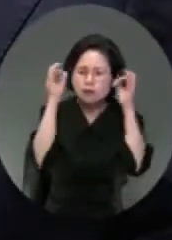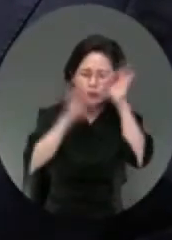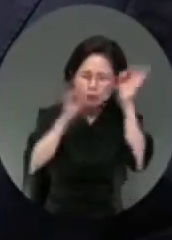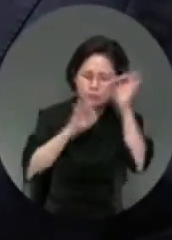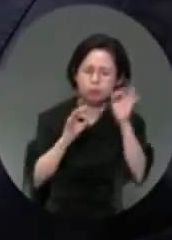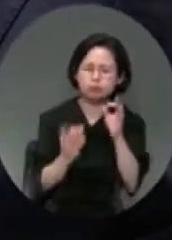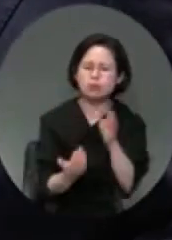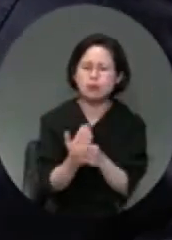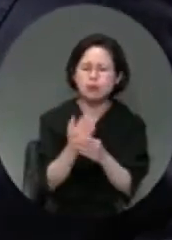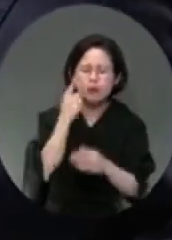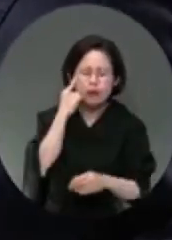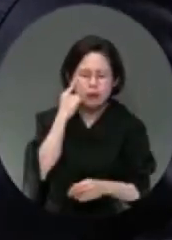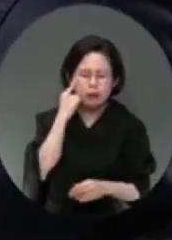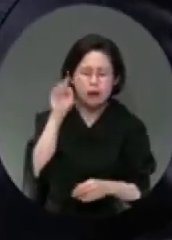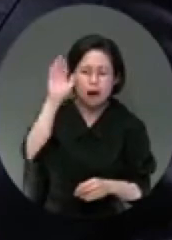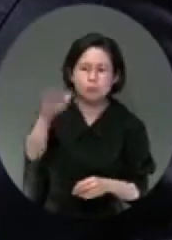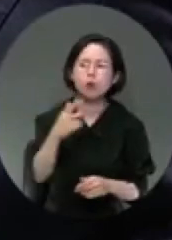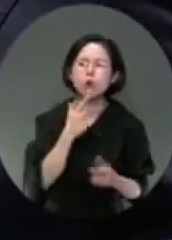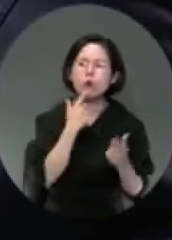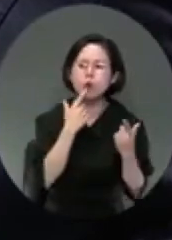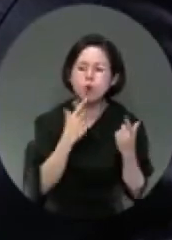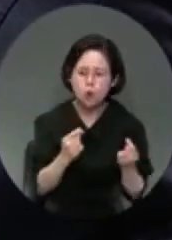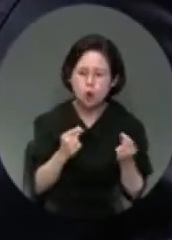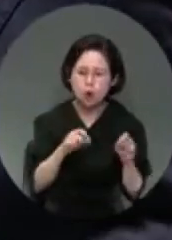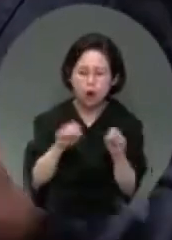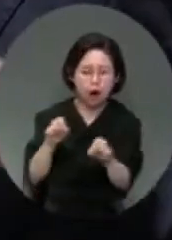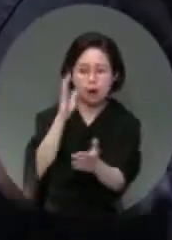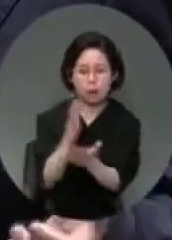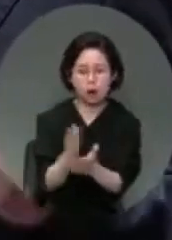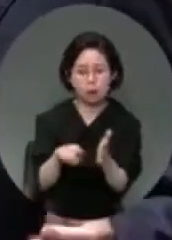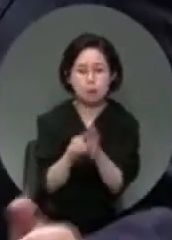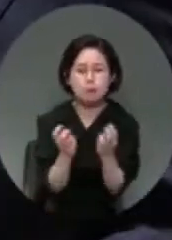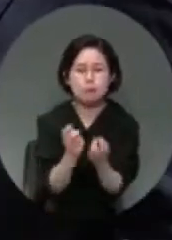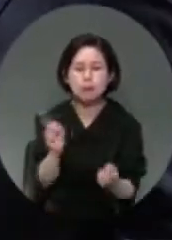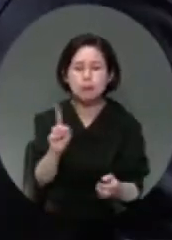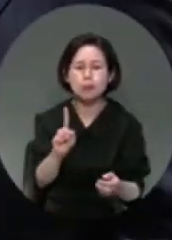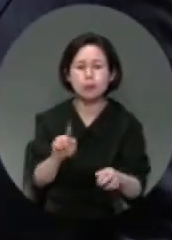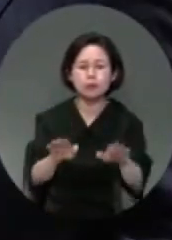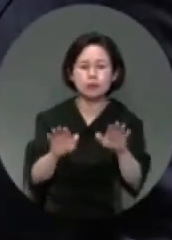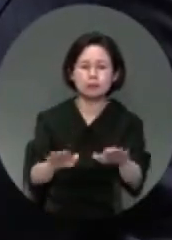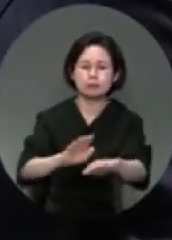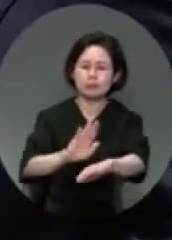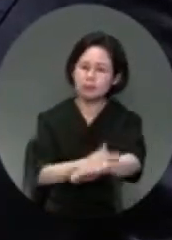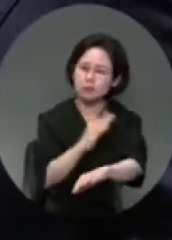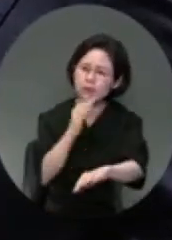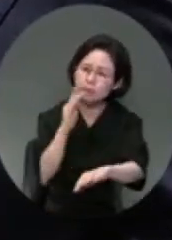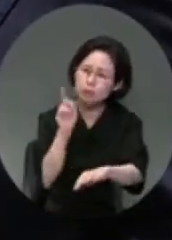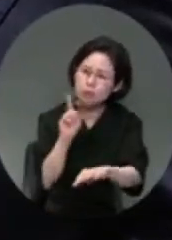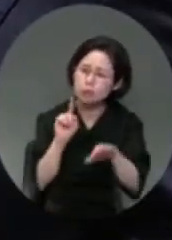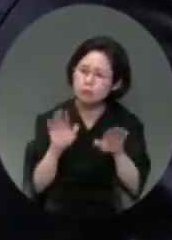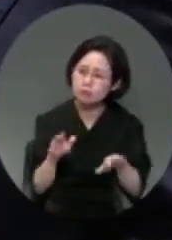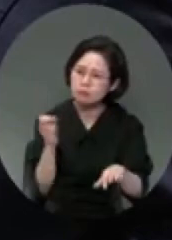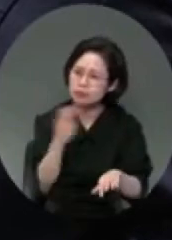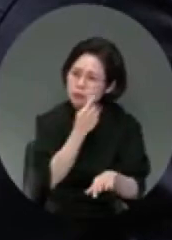다시 없도록 하기 위해서 우리가 무엇을 해야 되는 것인가, 뭐가 잘못되신가에 대해서는 우리가 확인해보고 점검해볼 필요가 있지